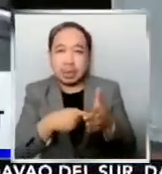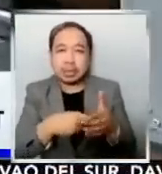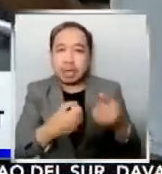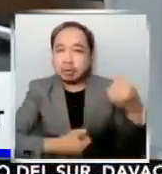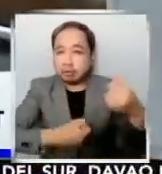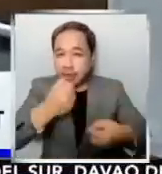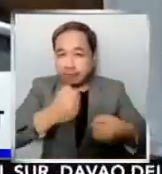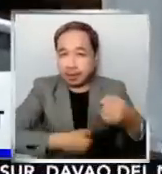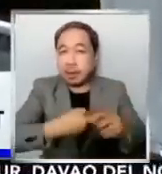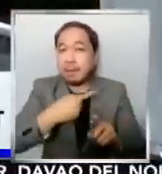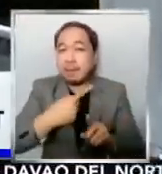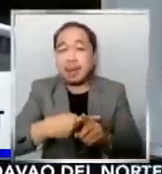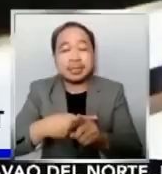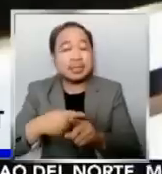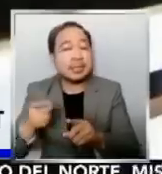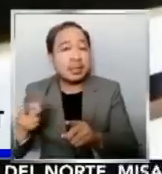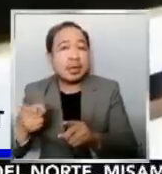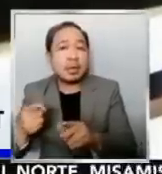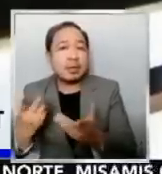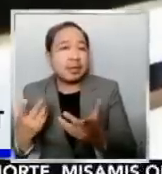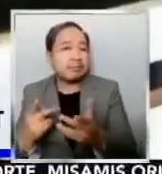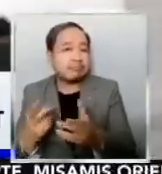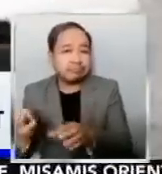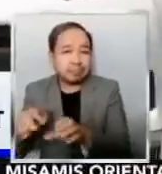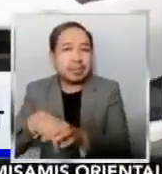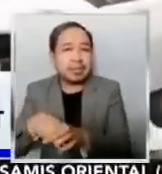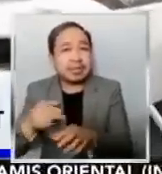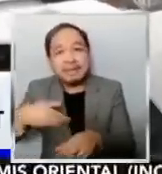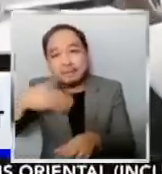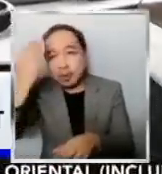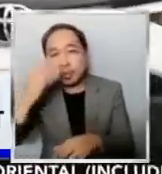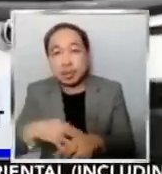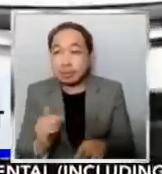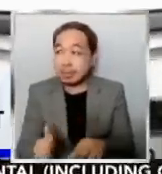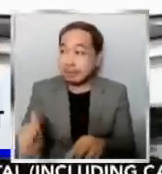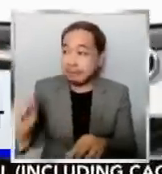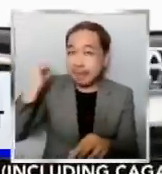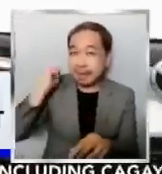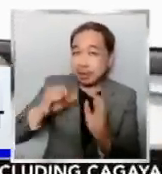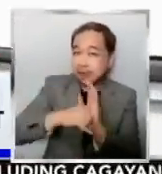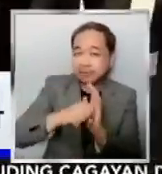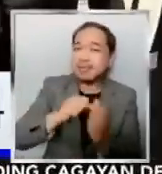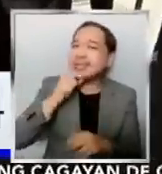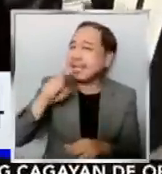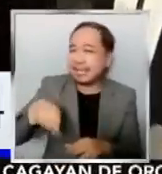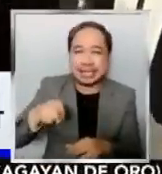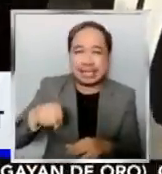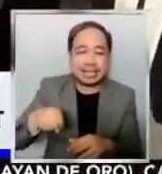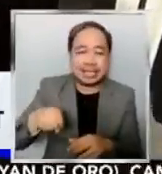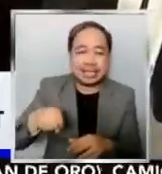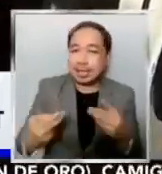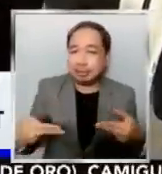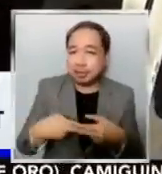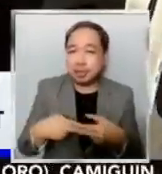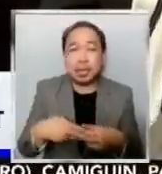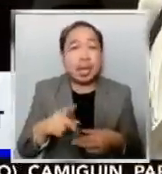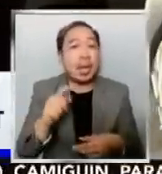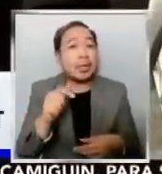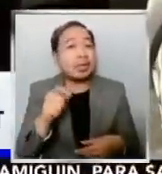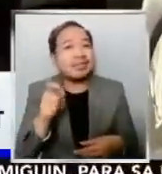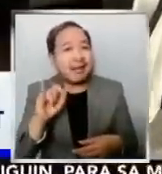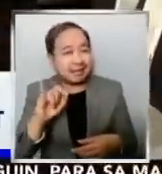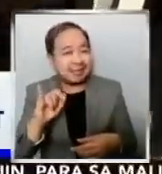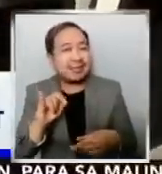seat. Hindi kailangan mag-seatbelt ang mga nasa likuran ng jeep. Sa mga taxi, dapat naka-seatbelt din ang driver at